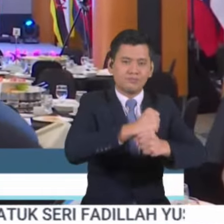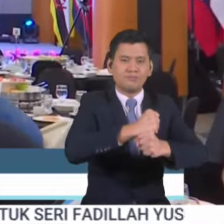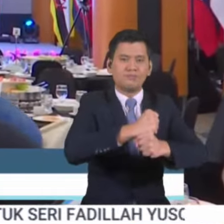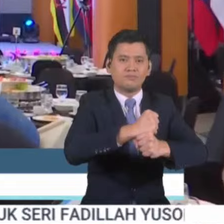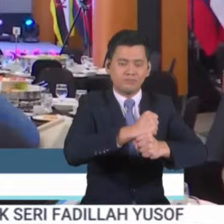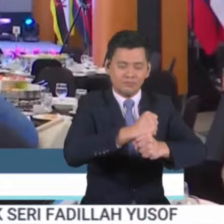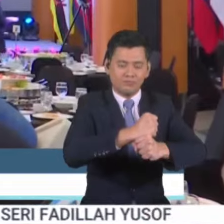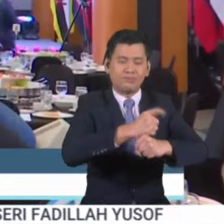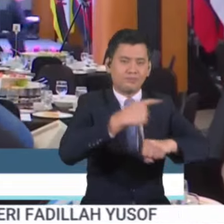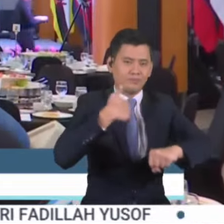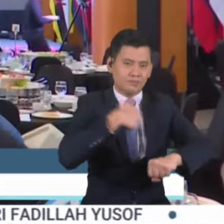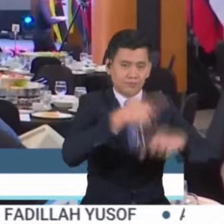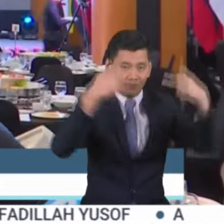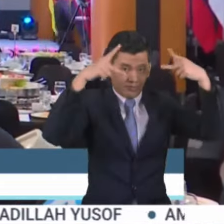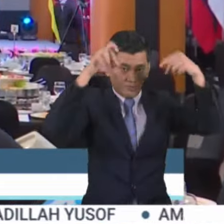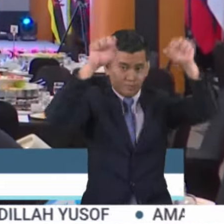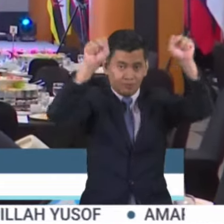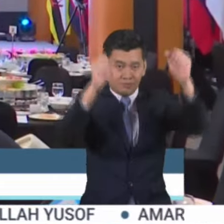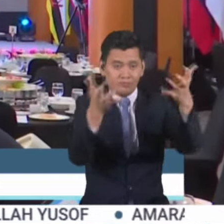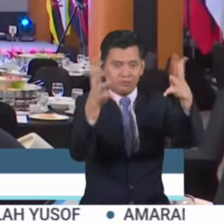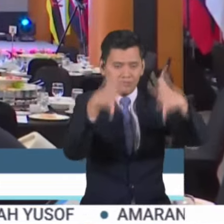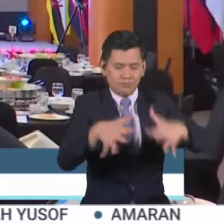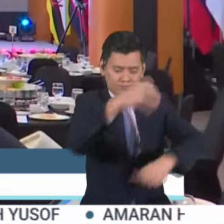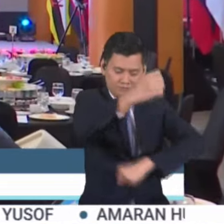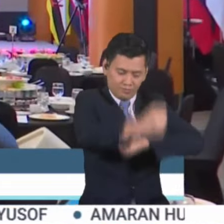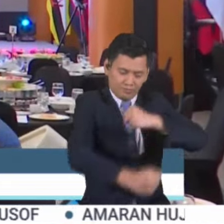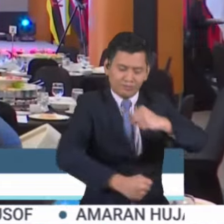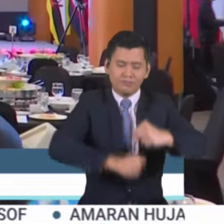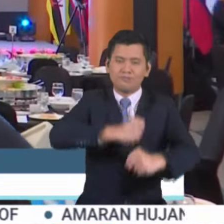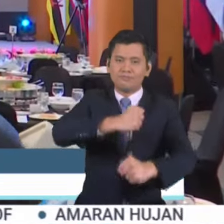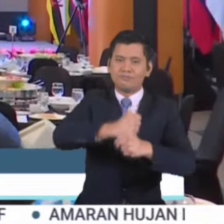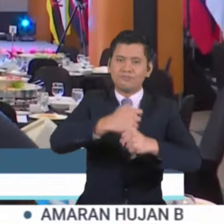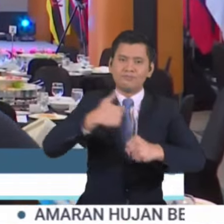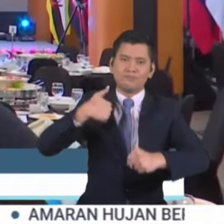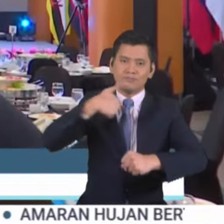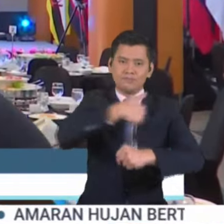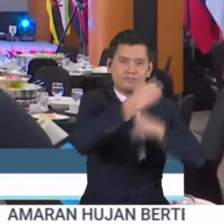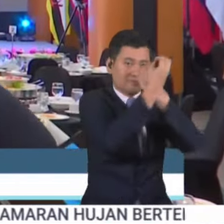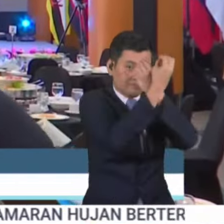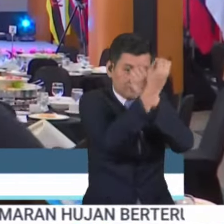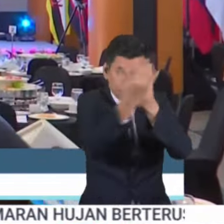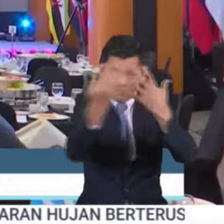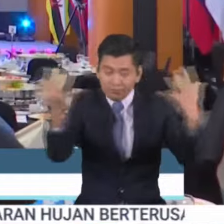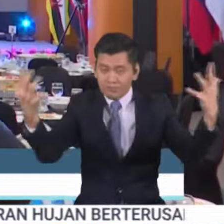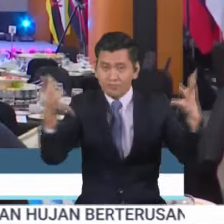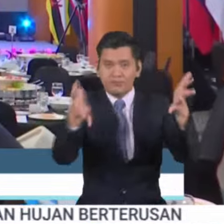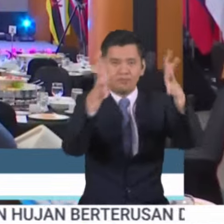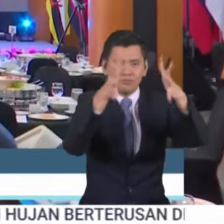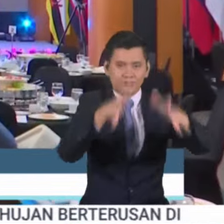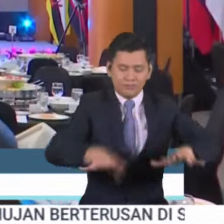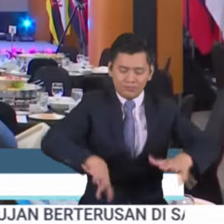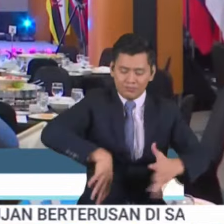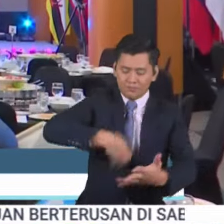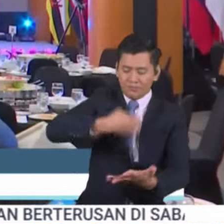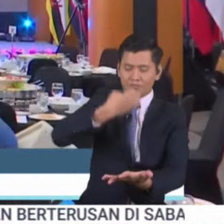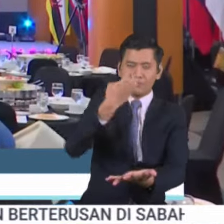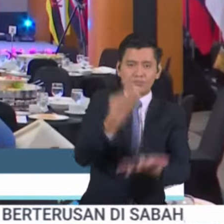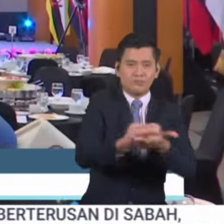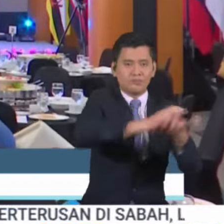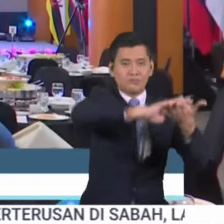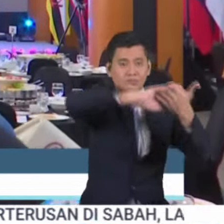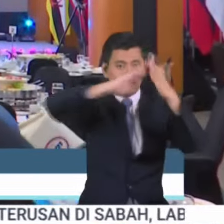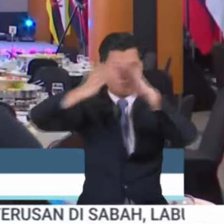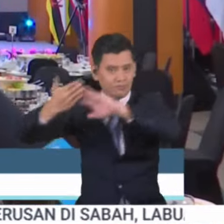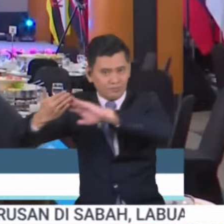kita mempengerusikan ASEAN adalah tahun kita mengumumkan akad ASEAN Economic ASEAN Community Vision,